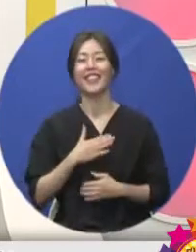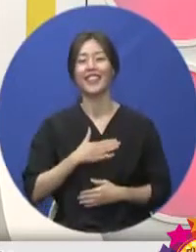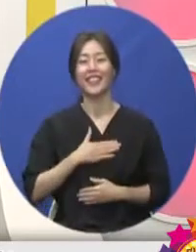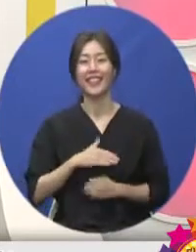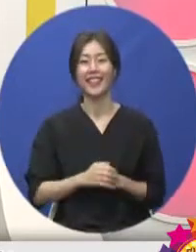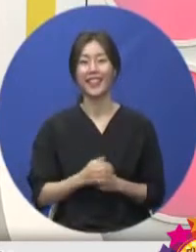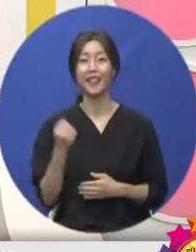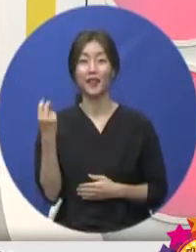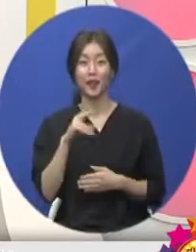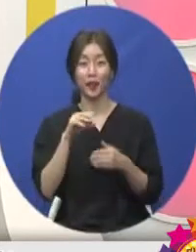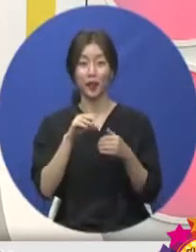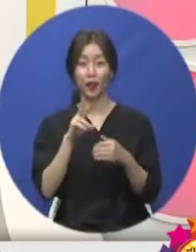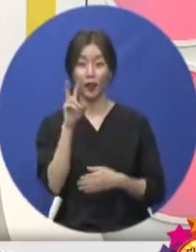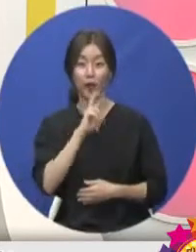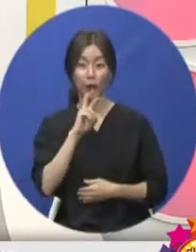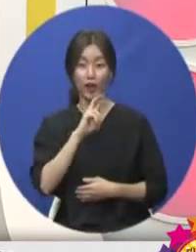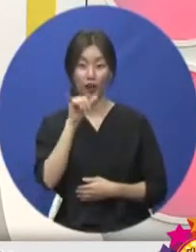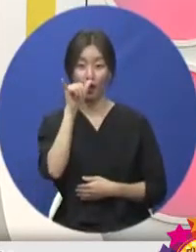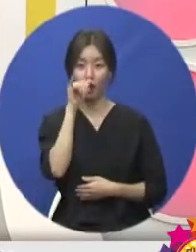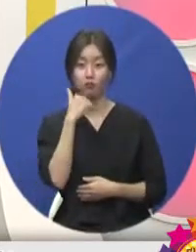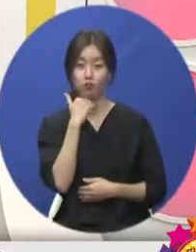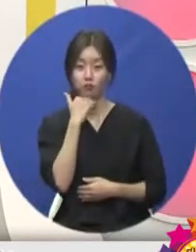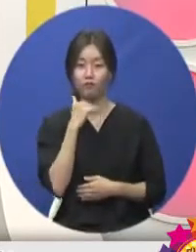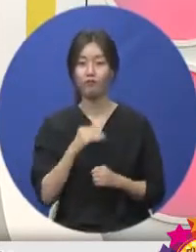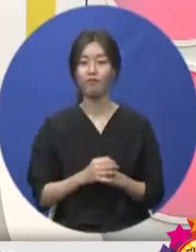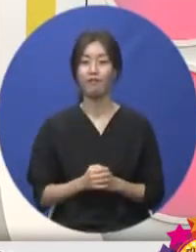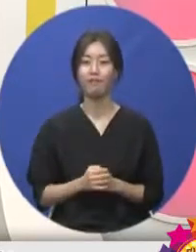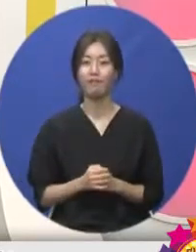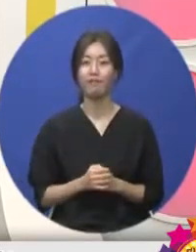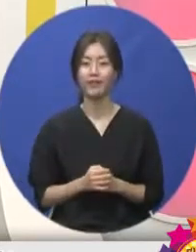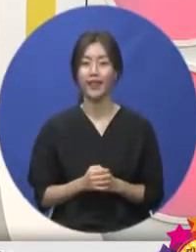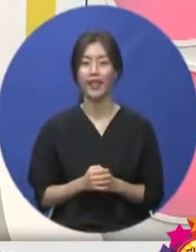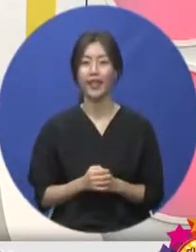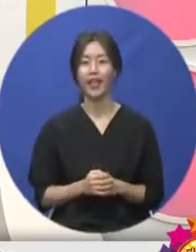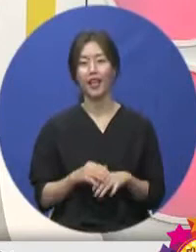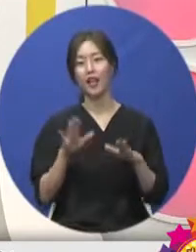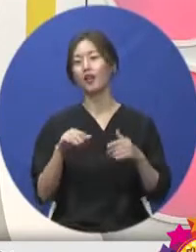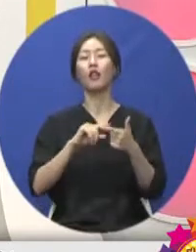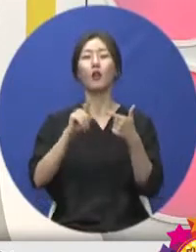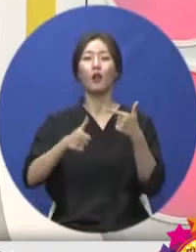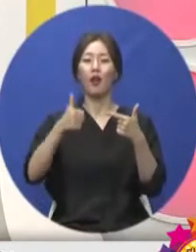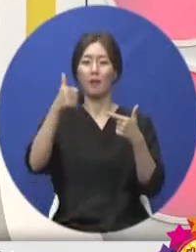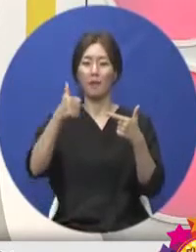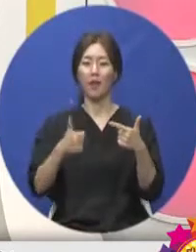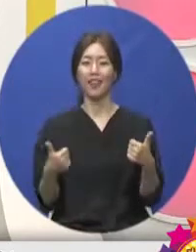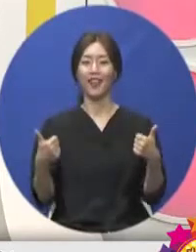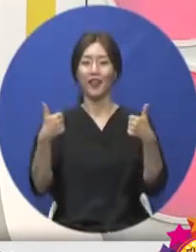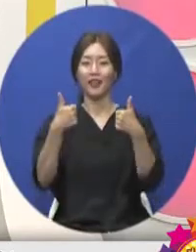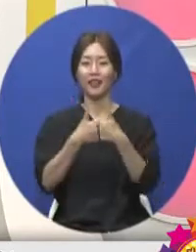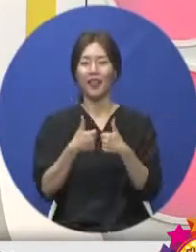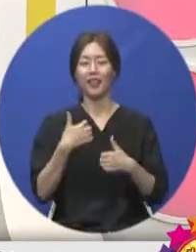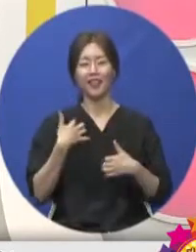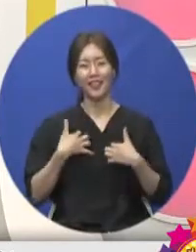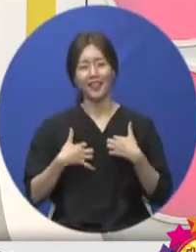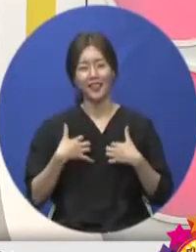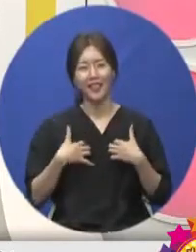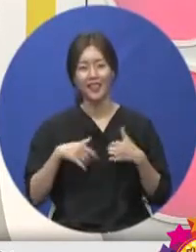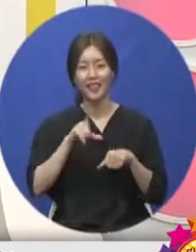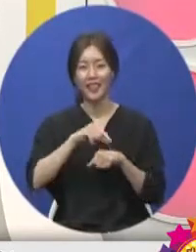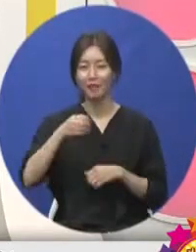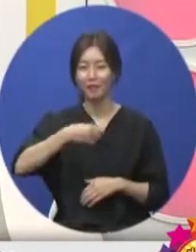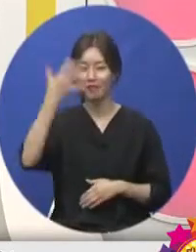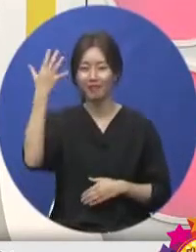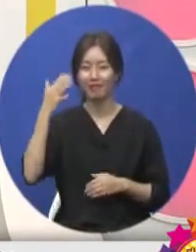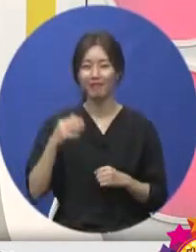이제 앵콜송 들을 테니까 끊지 마세요. 네. 예. 아, 오늘 얼마였어? 너무 저 즐겁게 하다 보니까 시간이